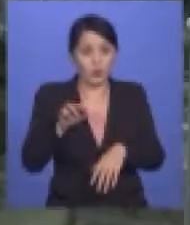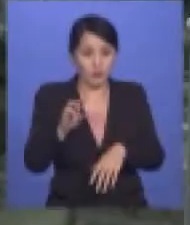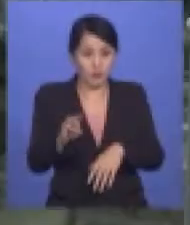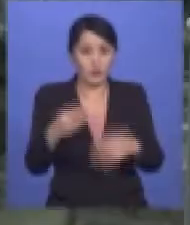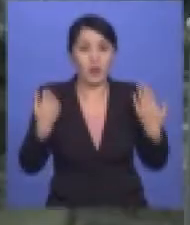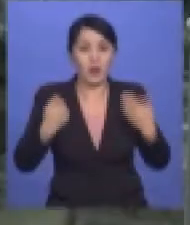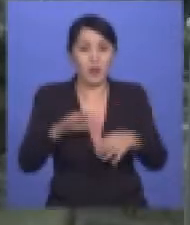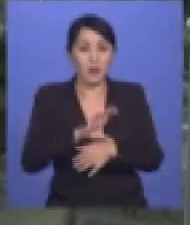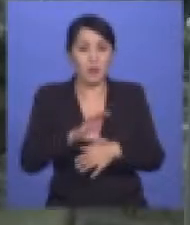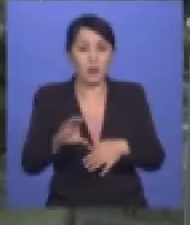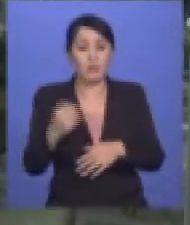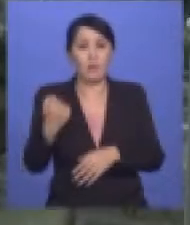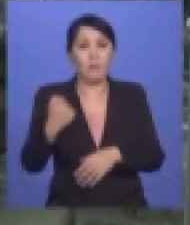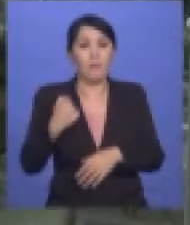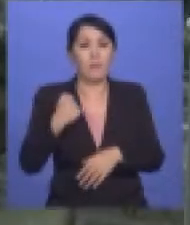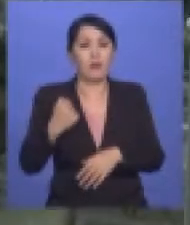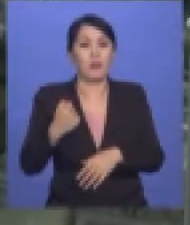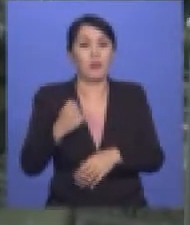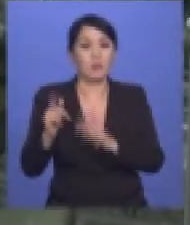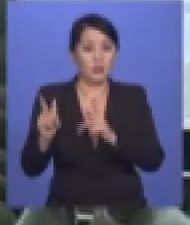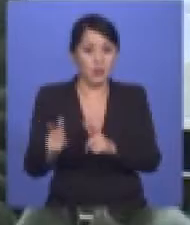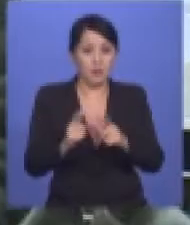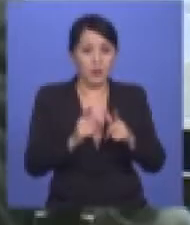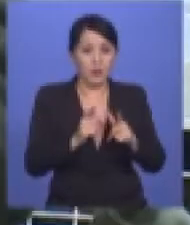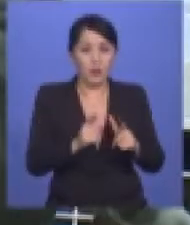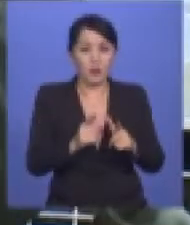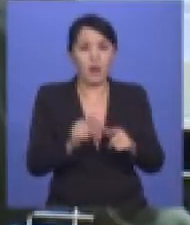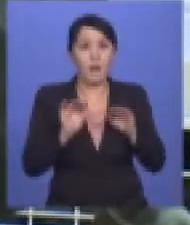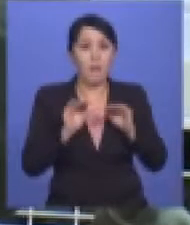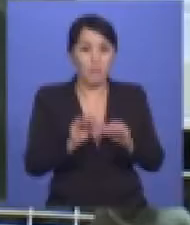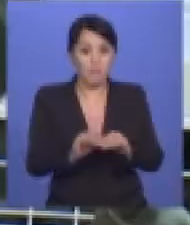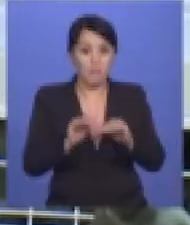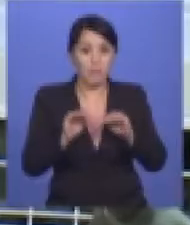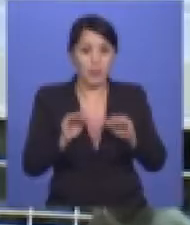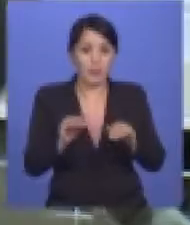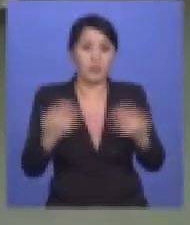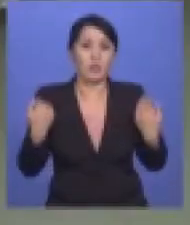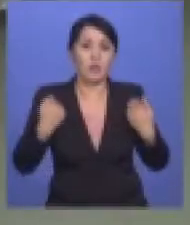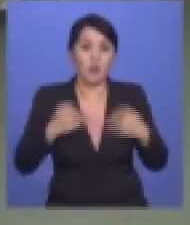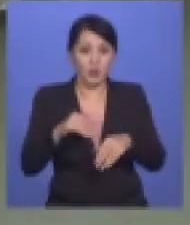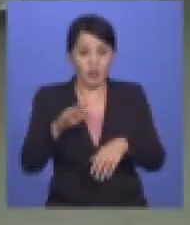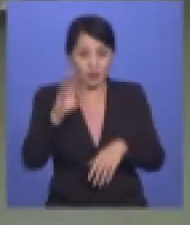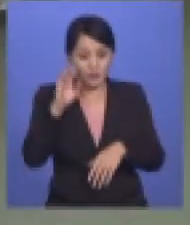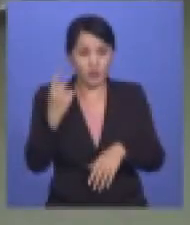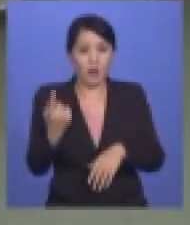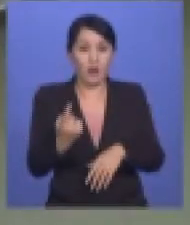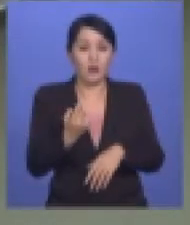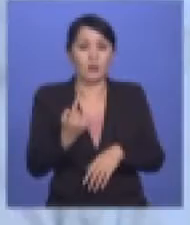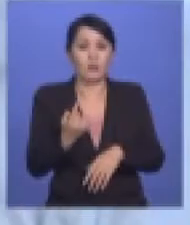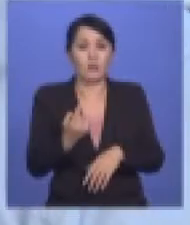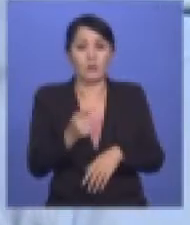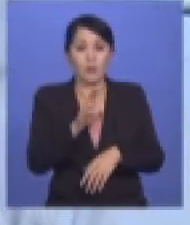шығарады. Негізінен әскери қызметкерлердің формасы әзірленеді. Тағы мұндағылар балаларға арналған сыртқы киім тігетін еліміздегі жалғыз кәсіпорын